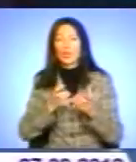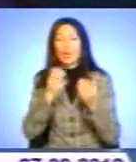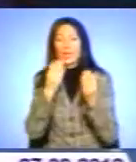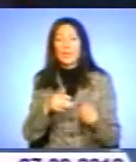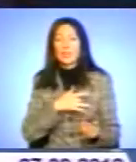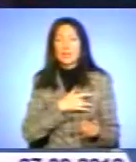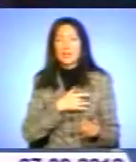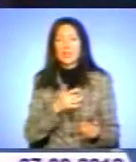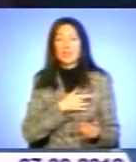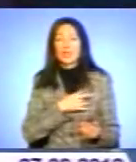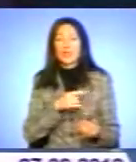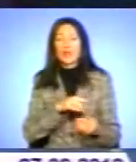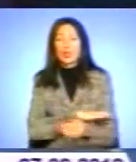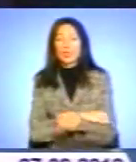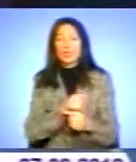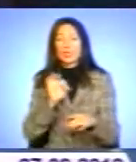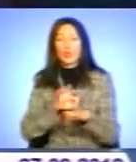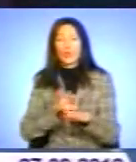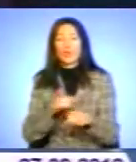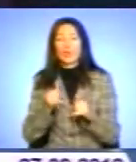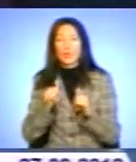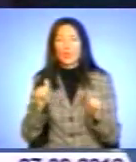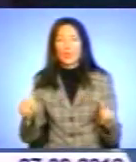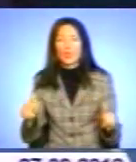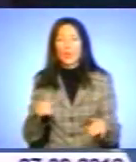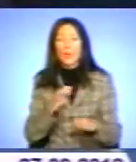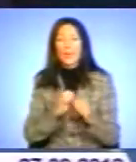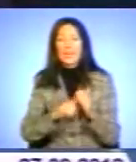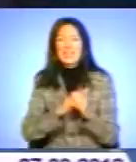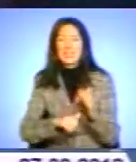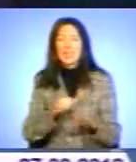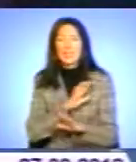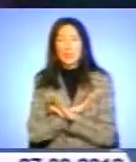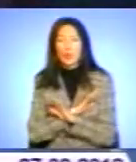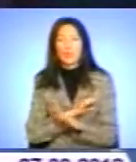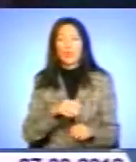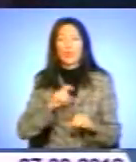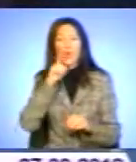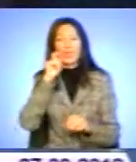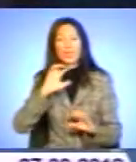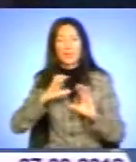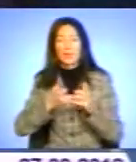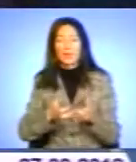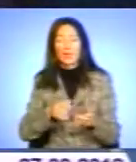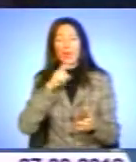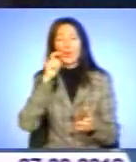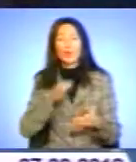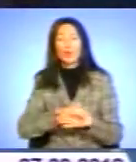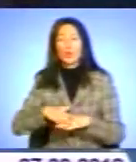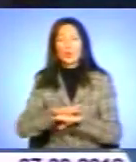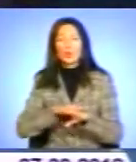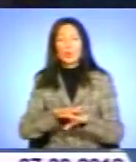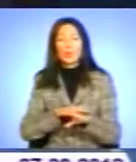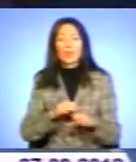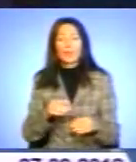захворювання – найпоширеніша причина смертності в Україні і світі. Проте в українському суспільстві обізнаність щодо факторів ризику